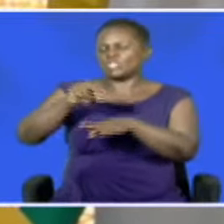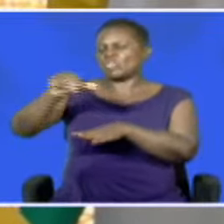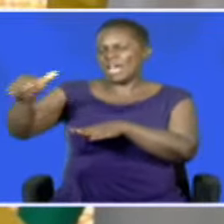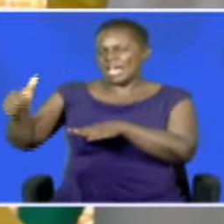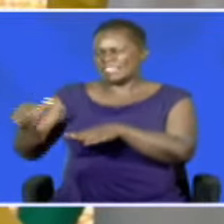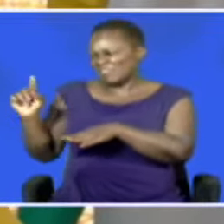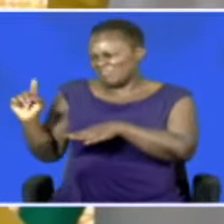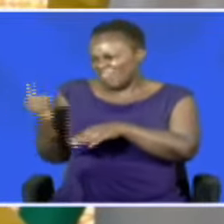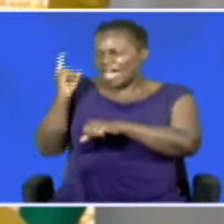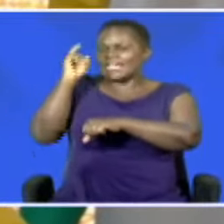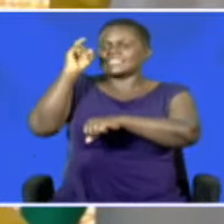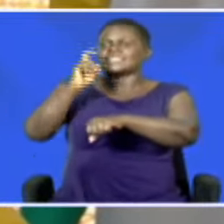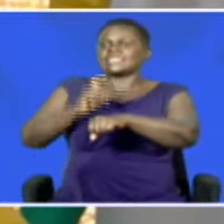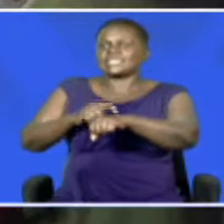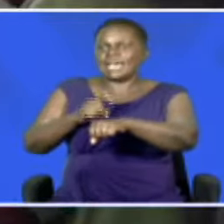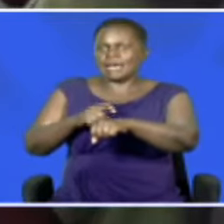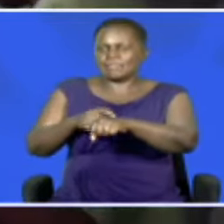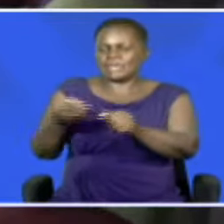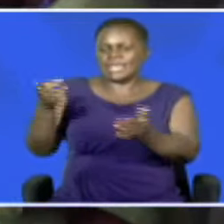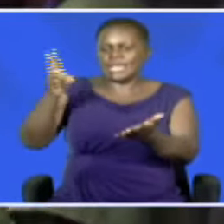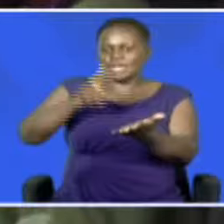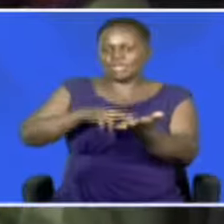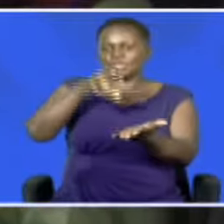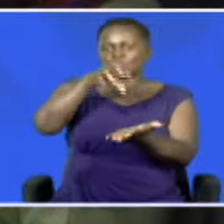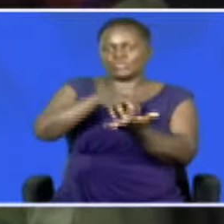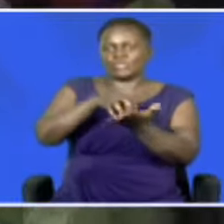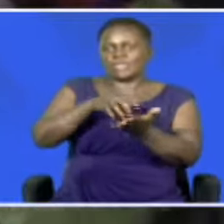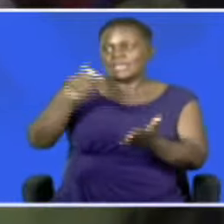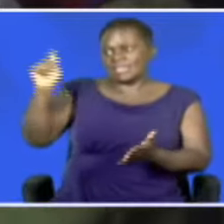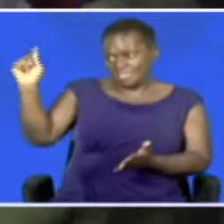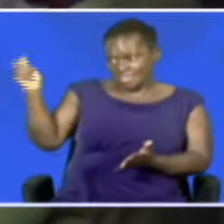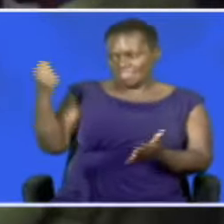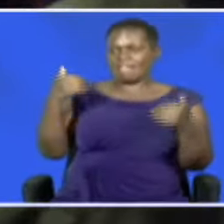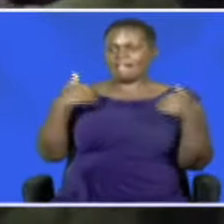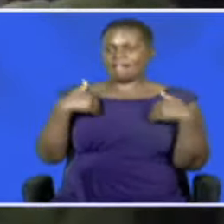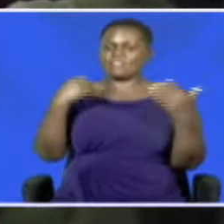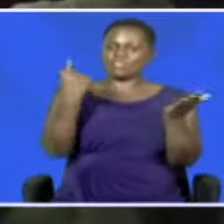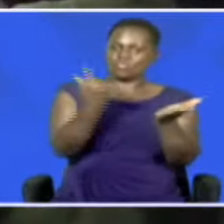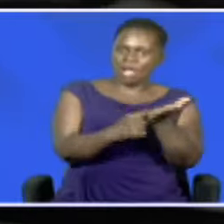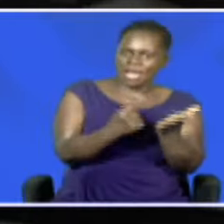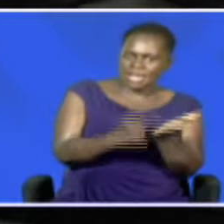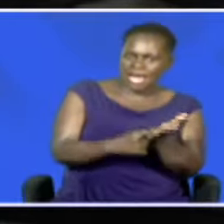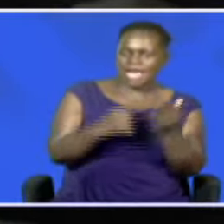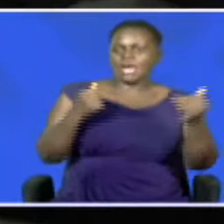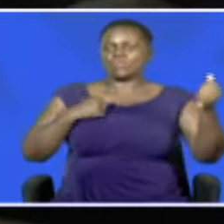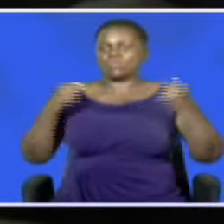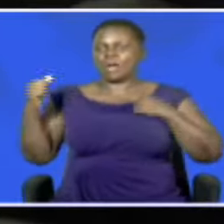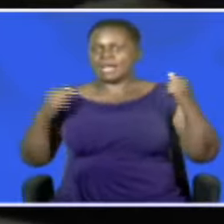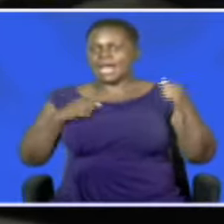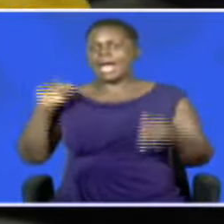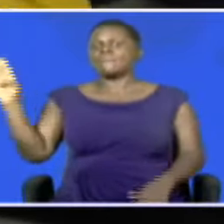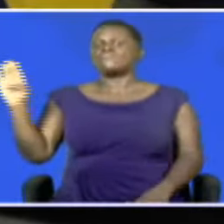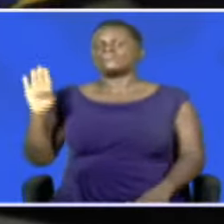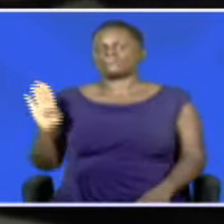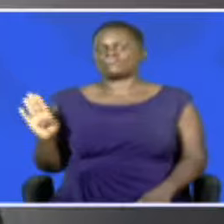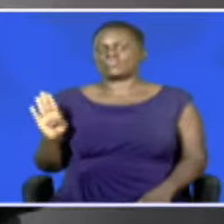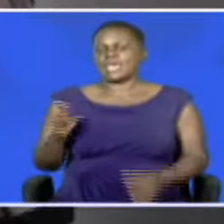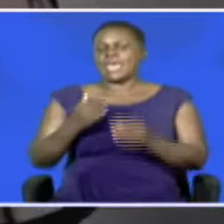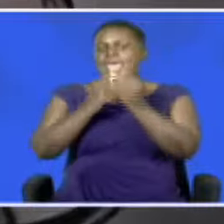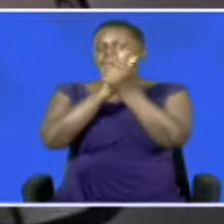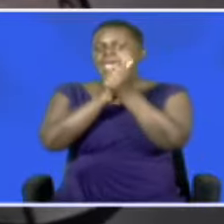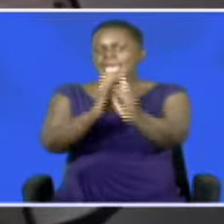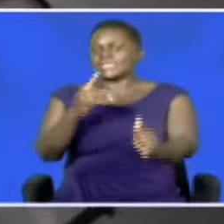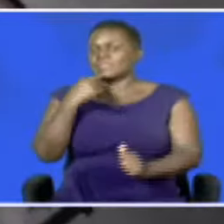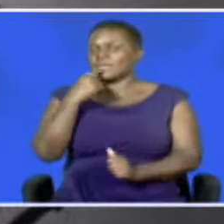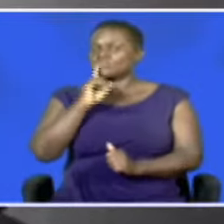ambayo kwa mara ya kwanza yamenakili visa kama vile Kenya, Uganda, Rwanda na vile vile Burundi, wataalamu wanaonya